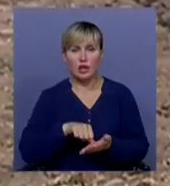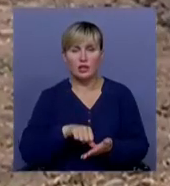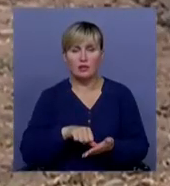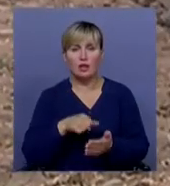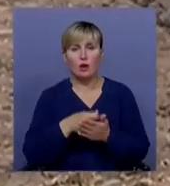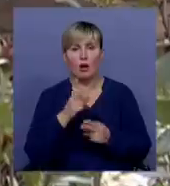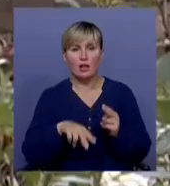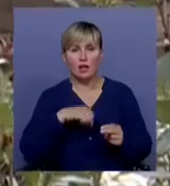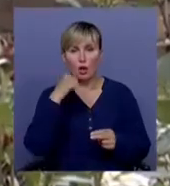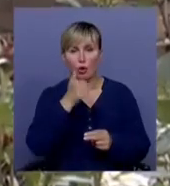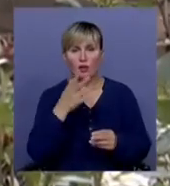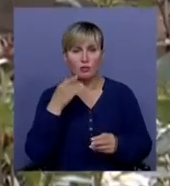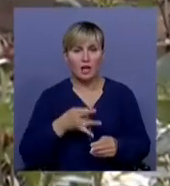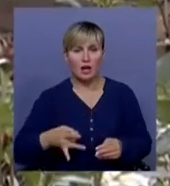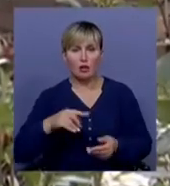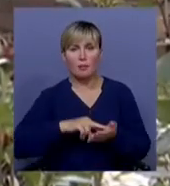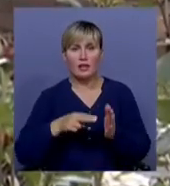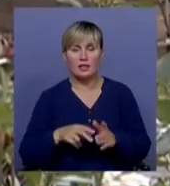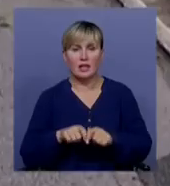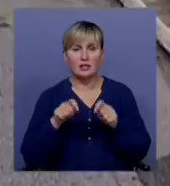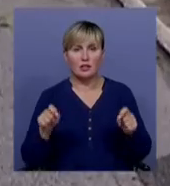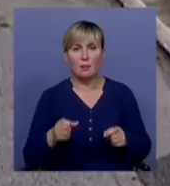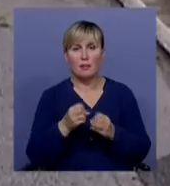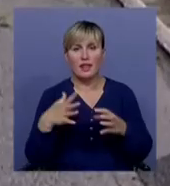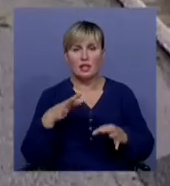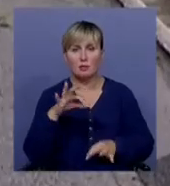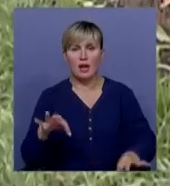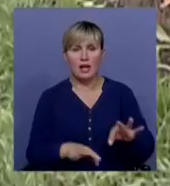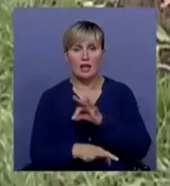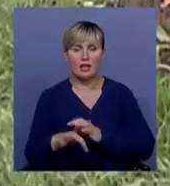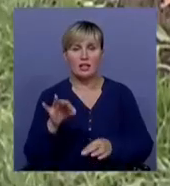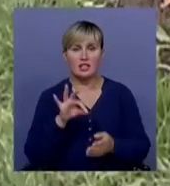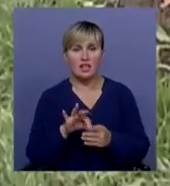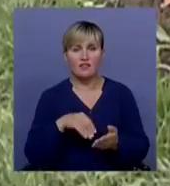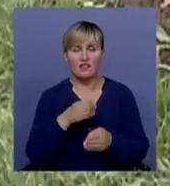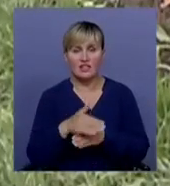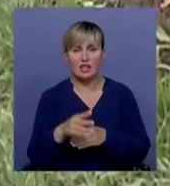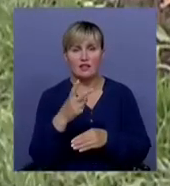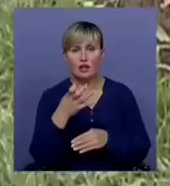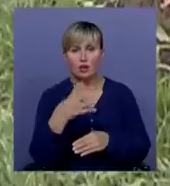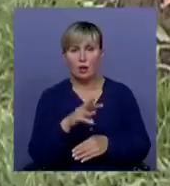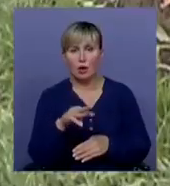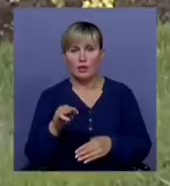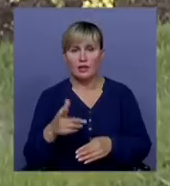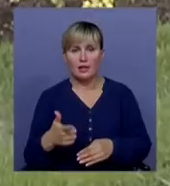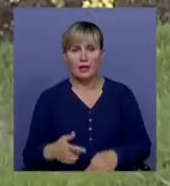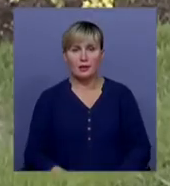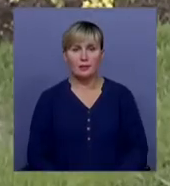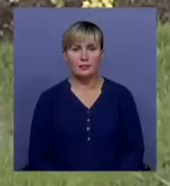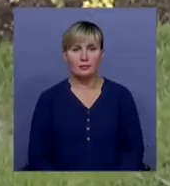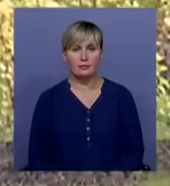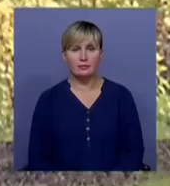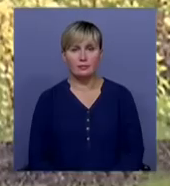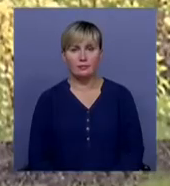конца года в Алмалинском районе планируют реализовать 15 проектов. На эти цели выделено 240 миллионов тенге. Дина Жанабекова,